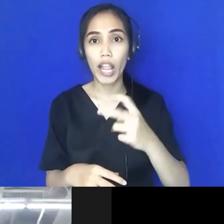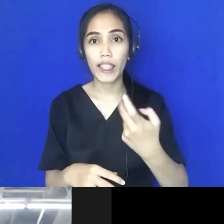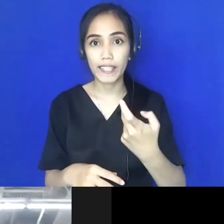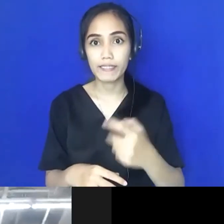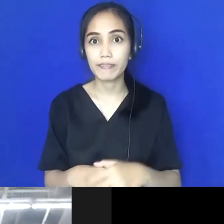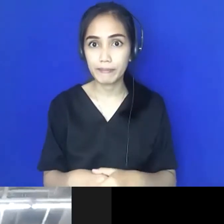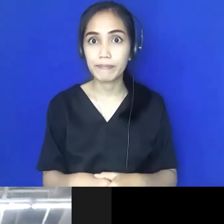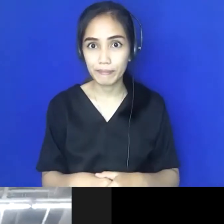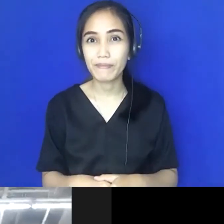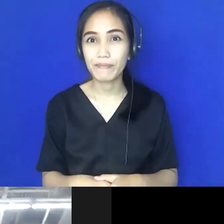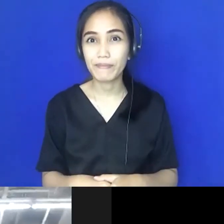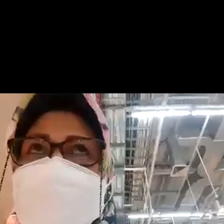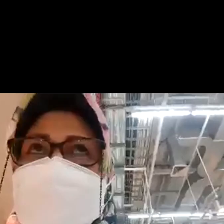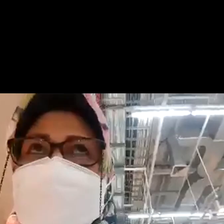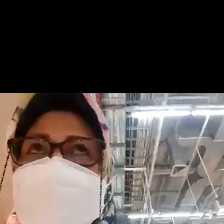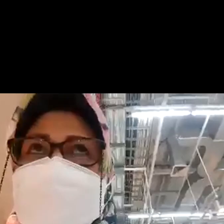ya Bu ya.